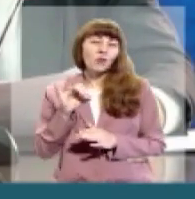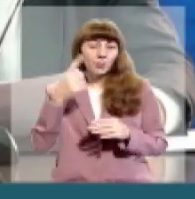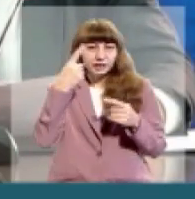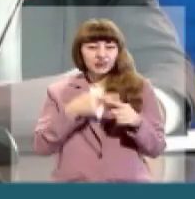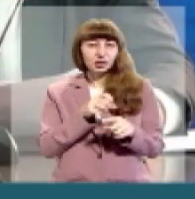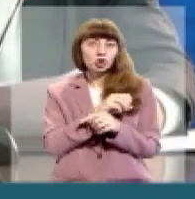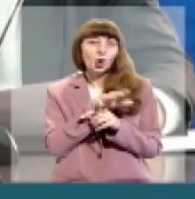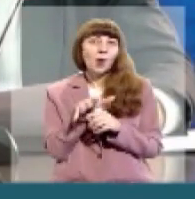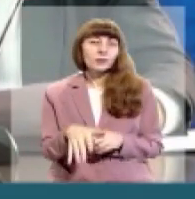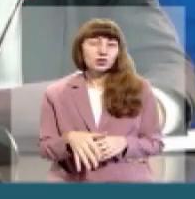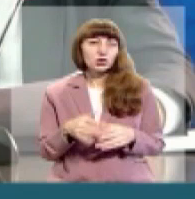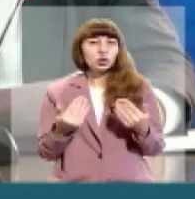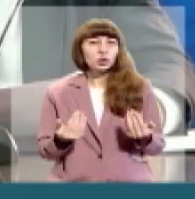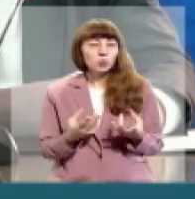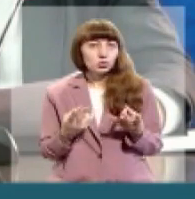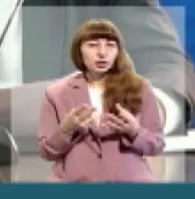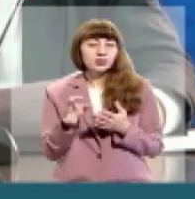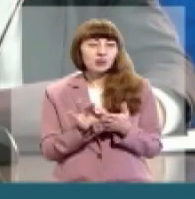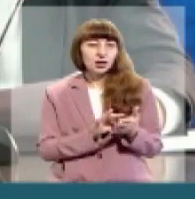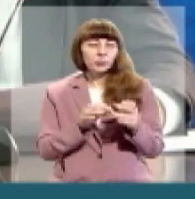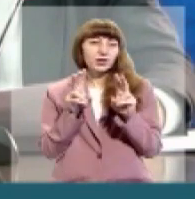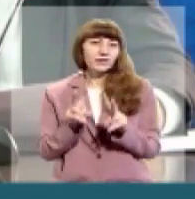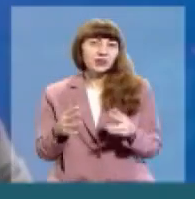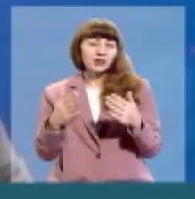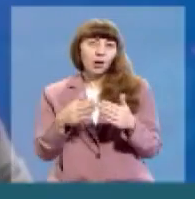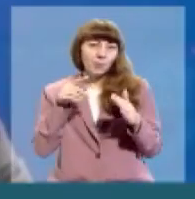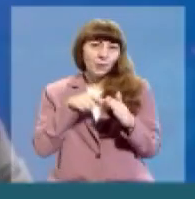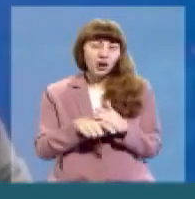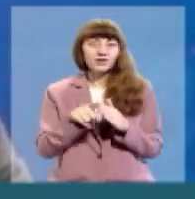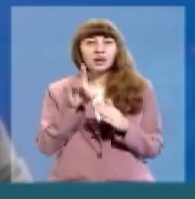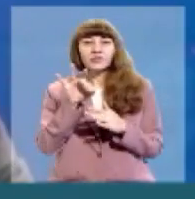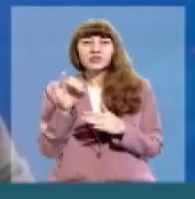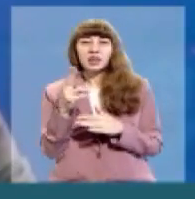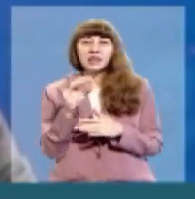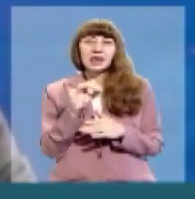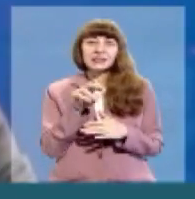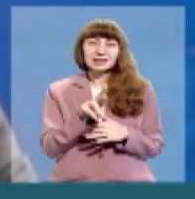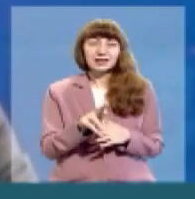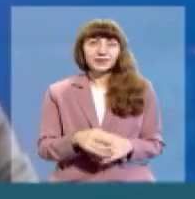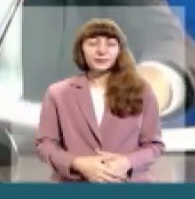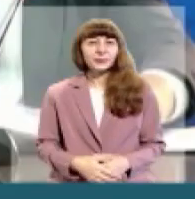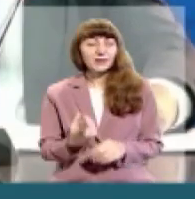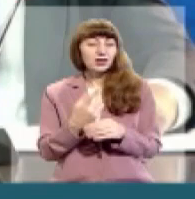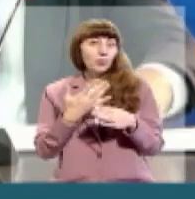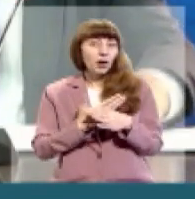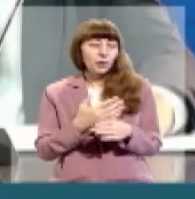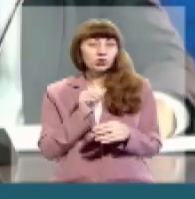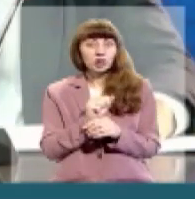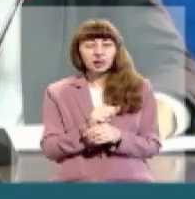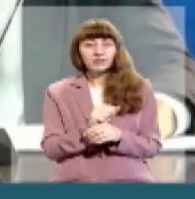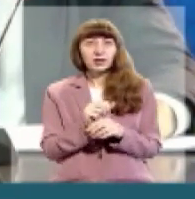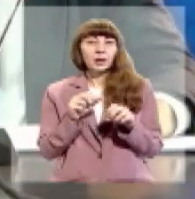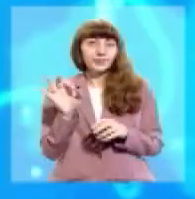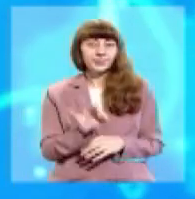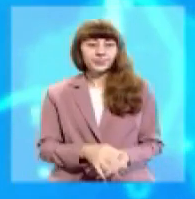желдеткіш арналарын уақытылы тексеріп отырған жөн. Бұл оқыс оқиғалардың алдын алуға көмектеседі. Жанар Ержанова, Родион Бабич, Қостанай